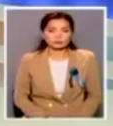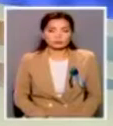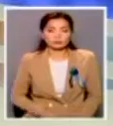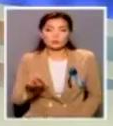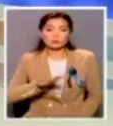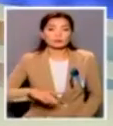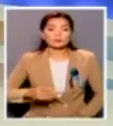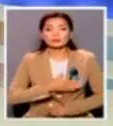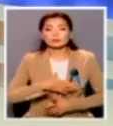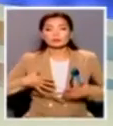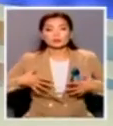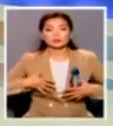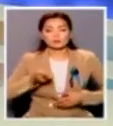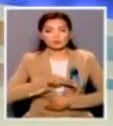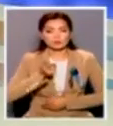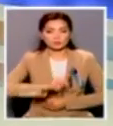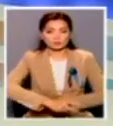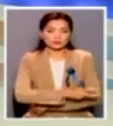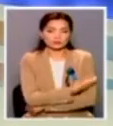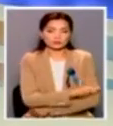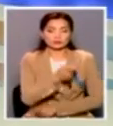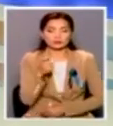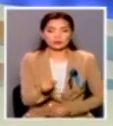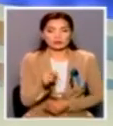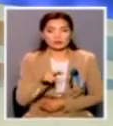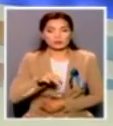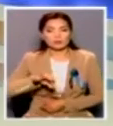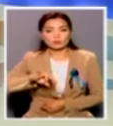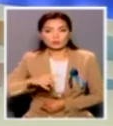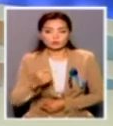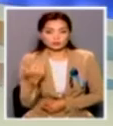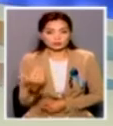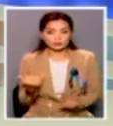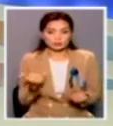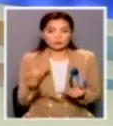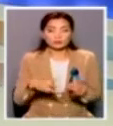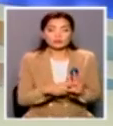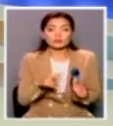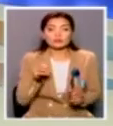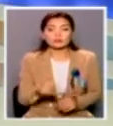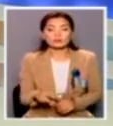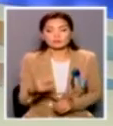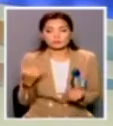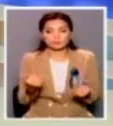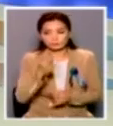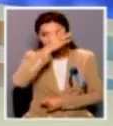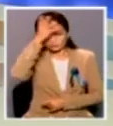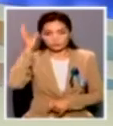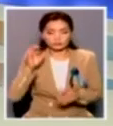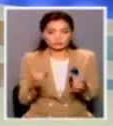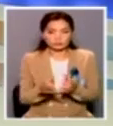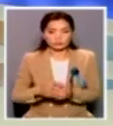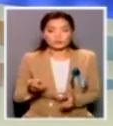В Атырау от пневмонии скончалась фельдшер скорой помощи Алмагуль Демисинова. 48-летняя фельдшер коронавирусной